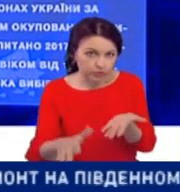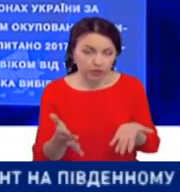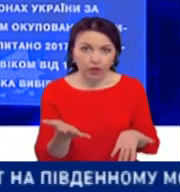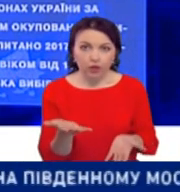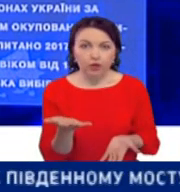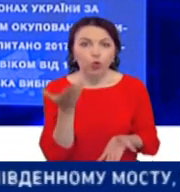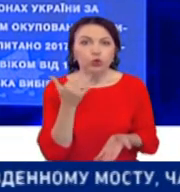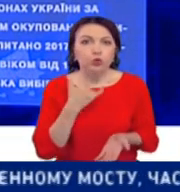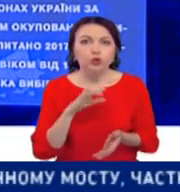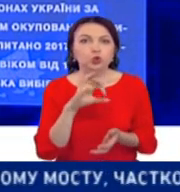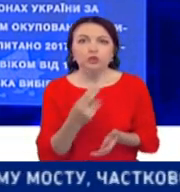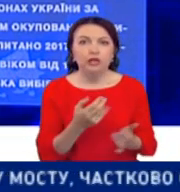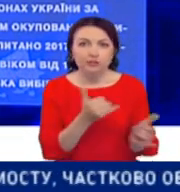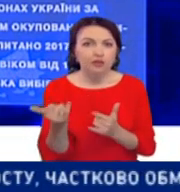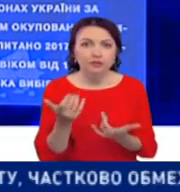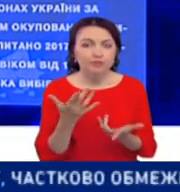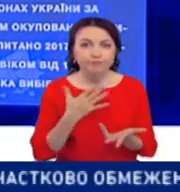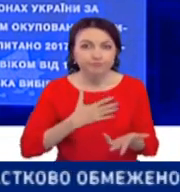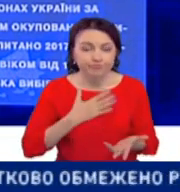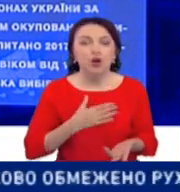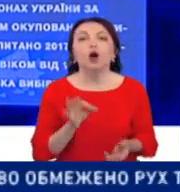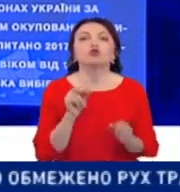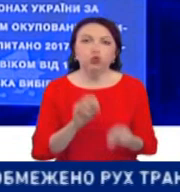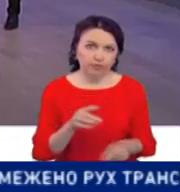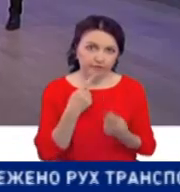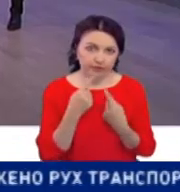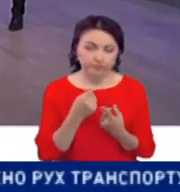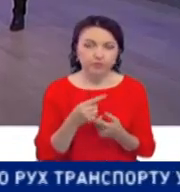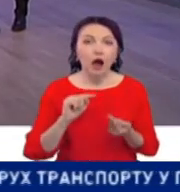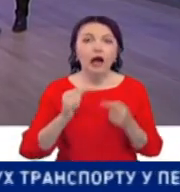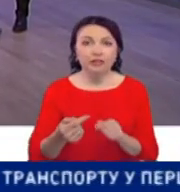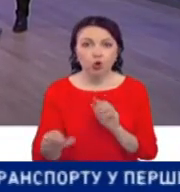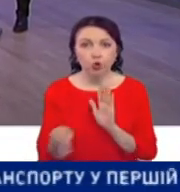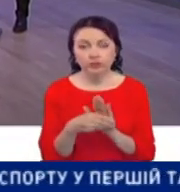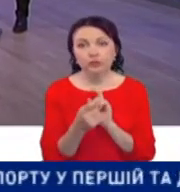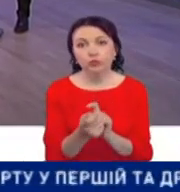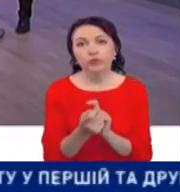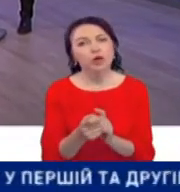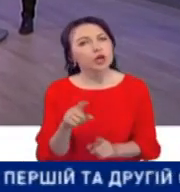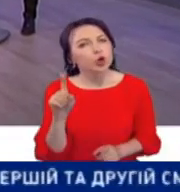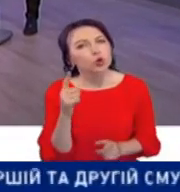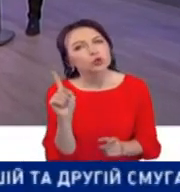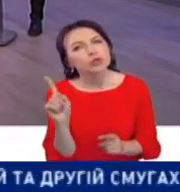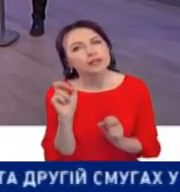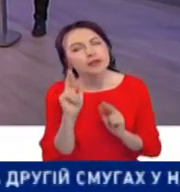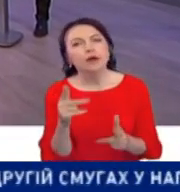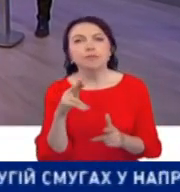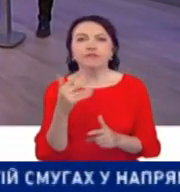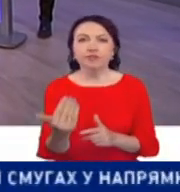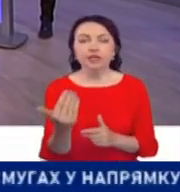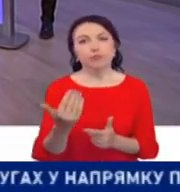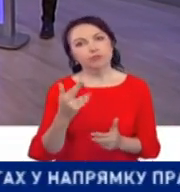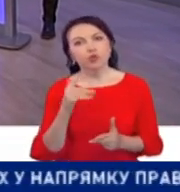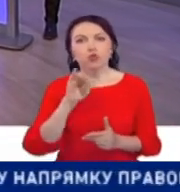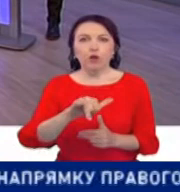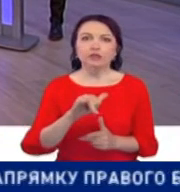нас соціальний захист ніякий, то про що можна говорити? Антикорупційна боротьба. що би ви, от як би ви, якби у вас